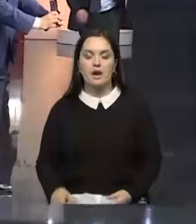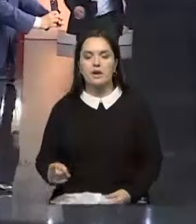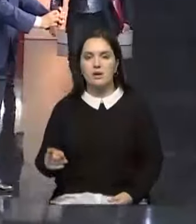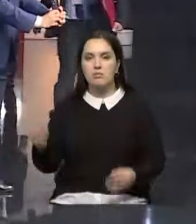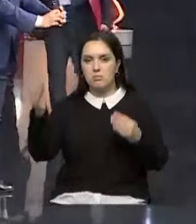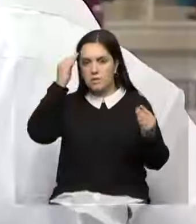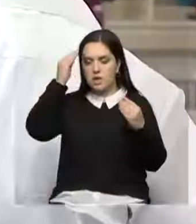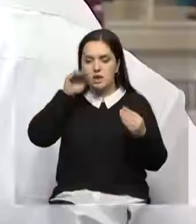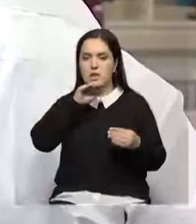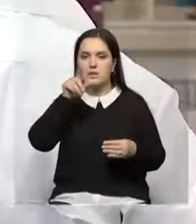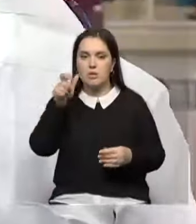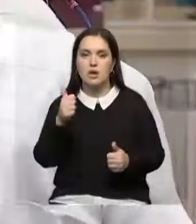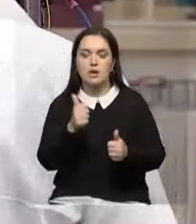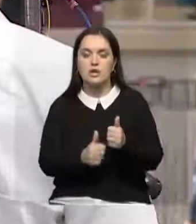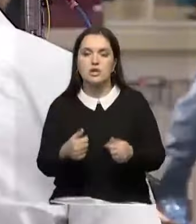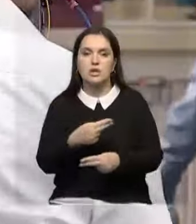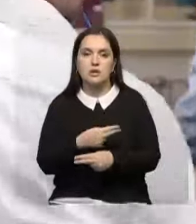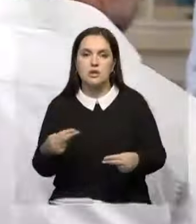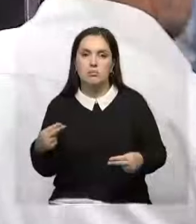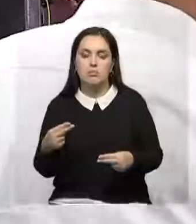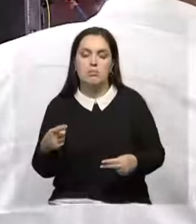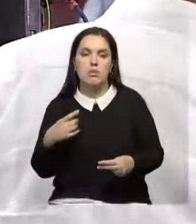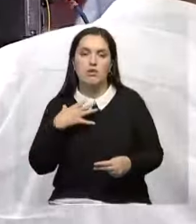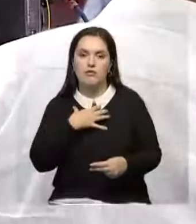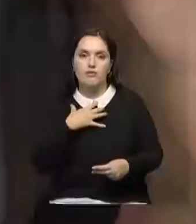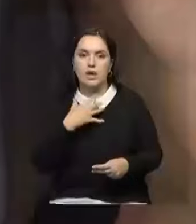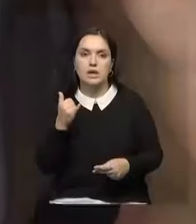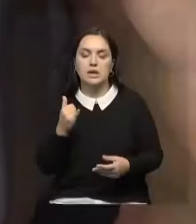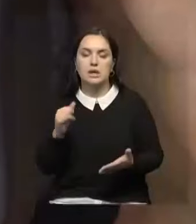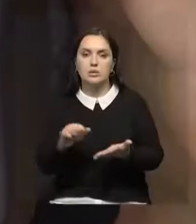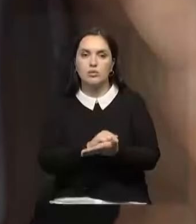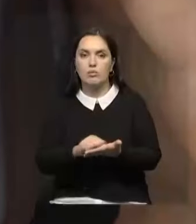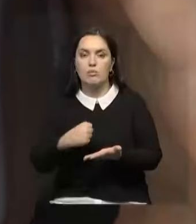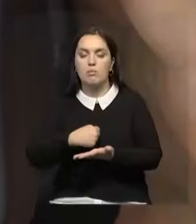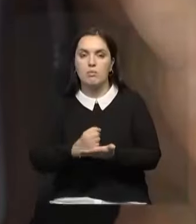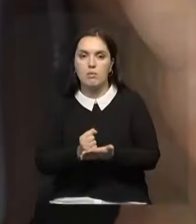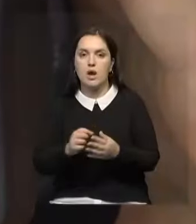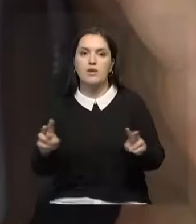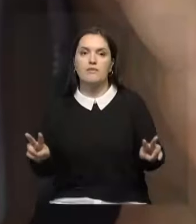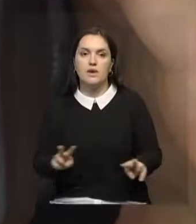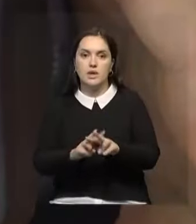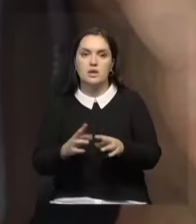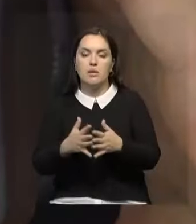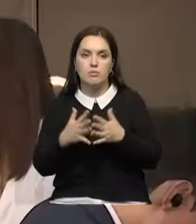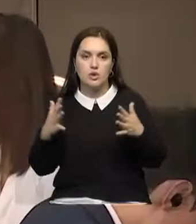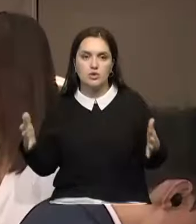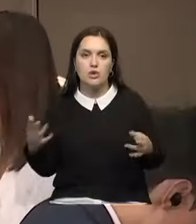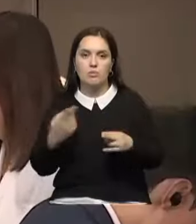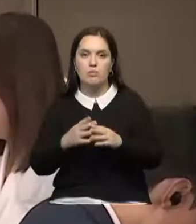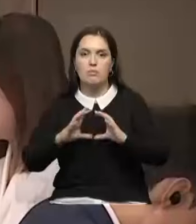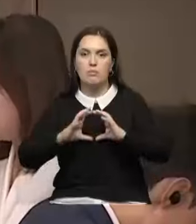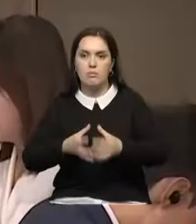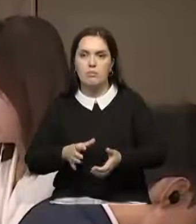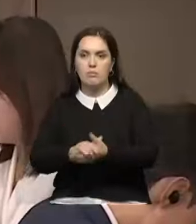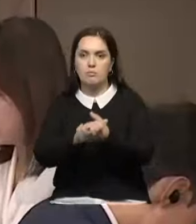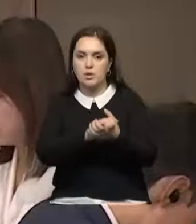что каждая тема, затронутая в ходе встречи, актуальна. И декларация, которую приняли сегодня в Астане, это большой шаг к глобальному миру